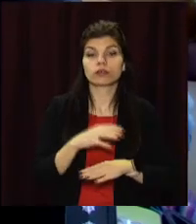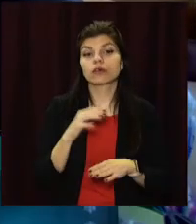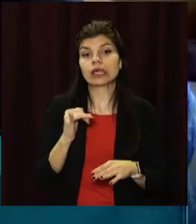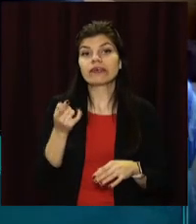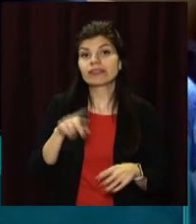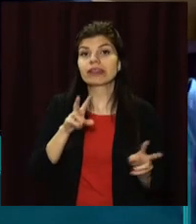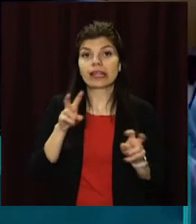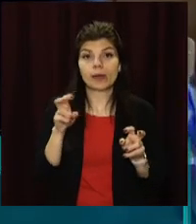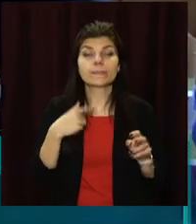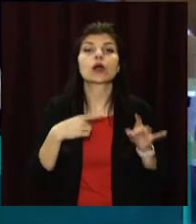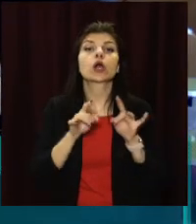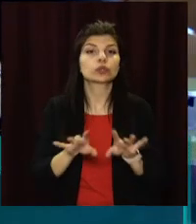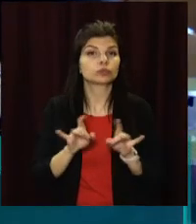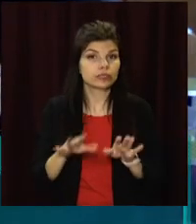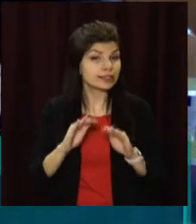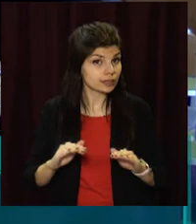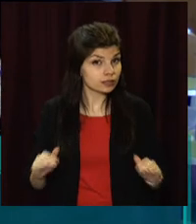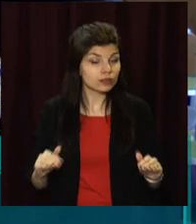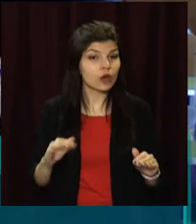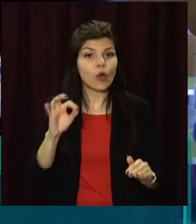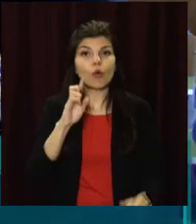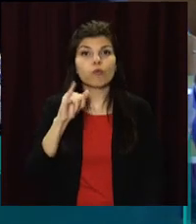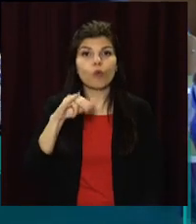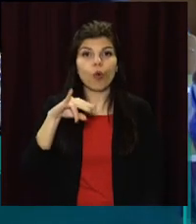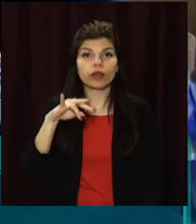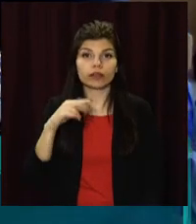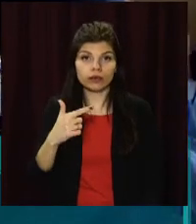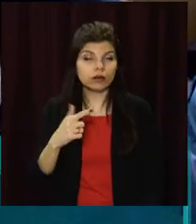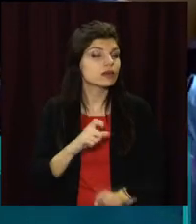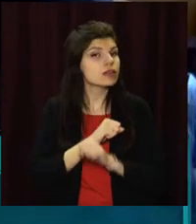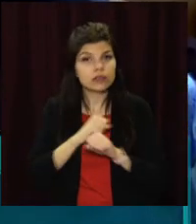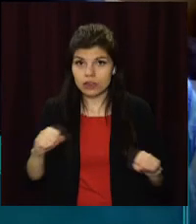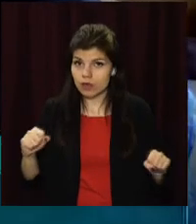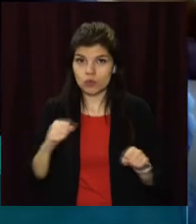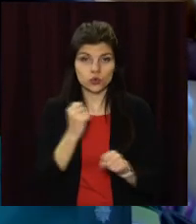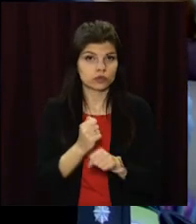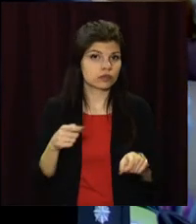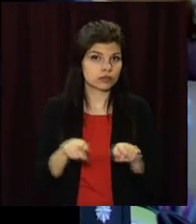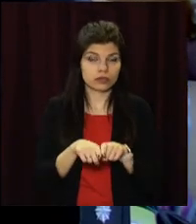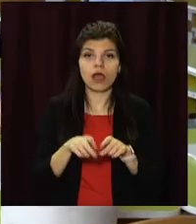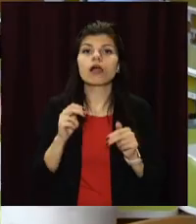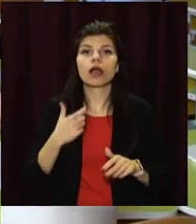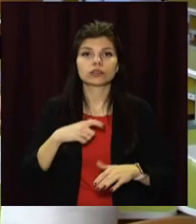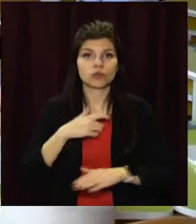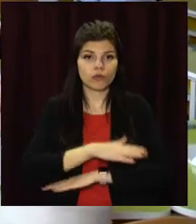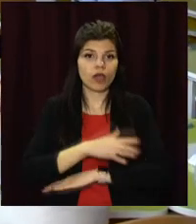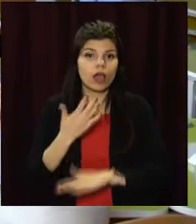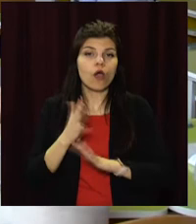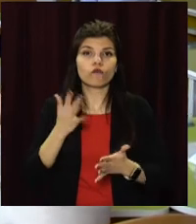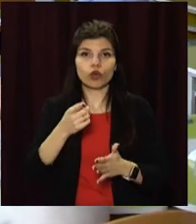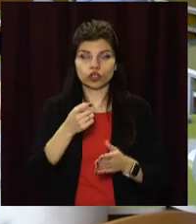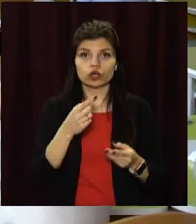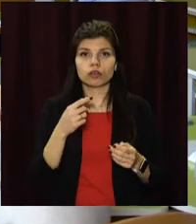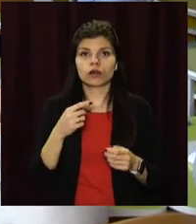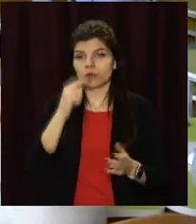про булінг, про те, що не можна його вчиняти, і як себе поводити, коли ти стаєш жертвою булінгу. Серед інших тем, на